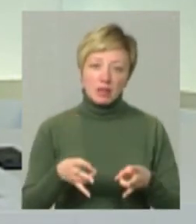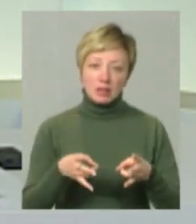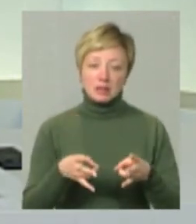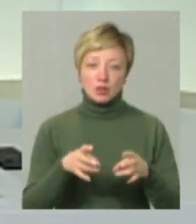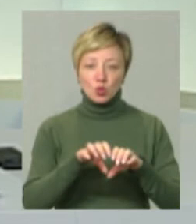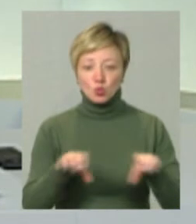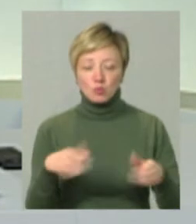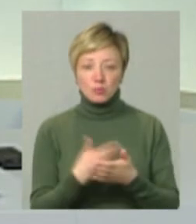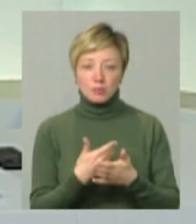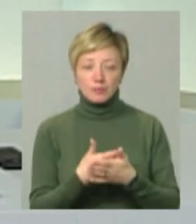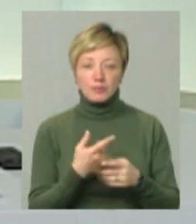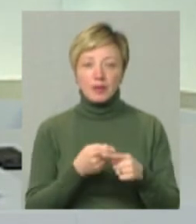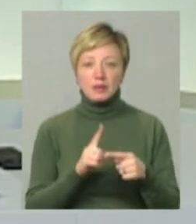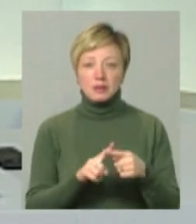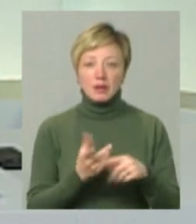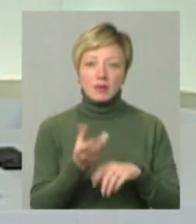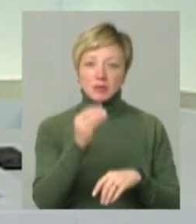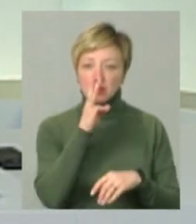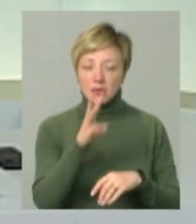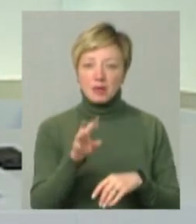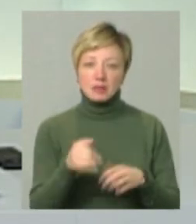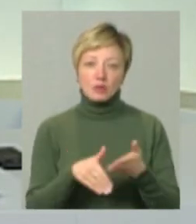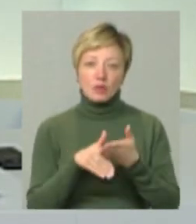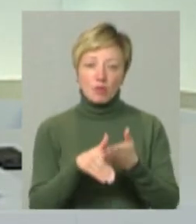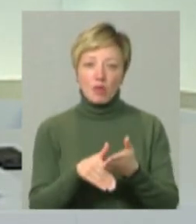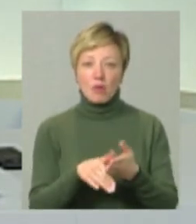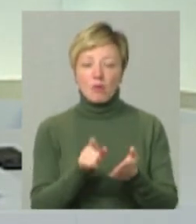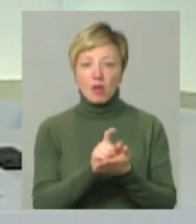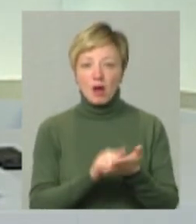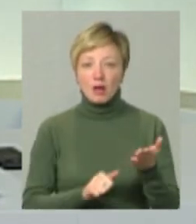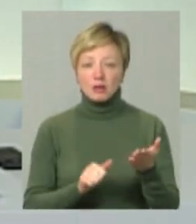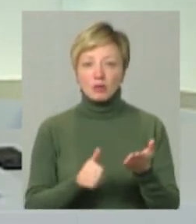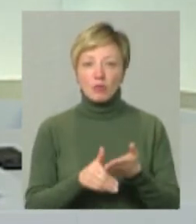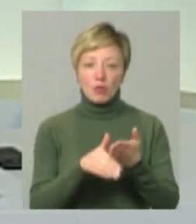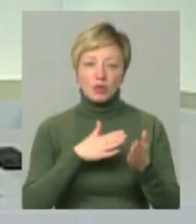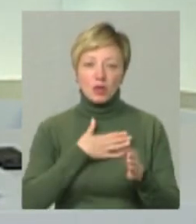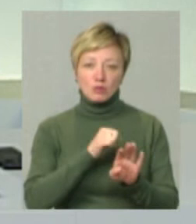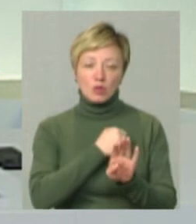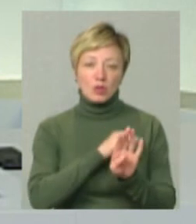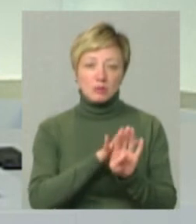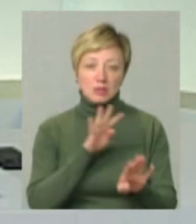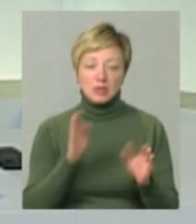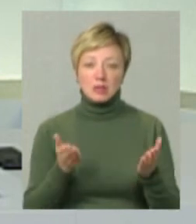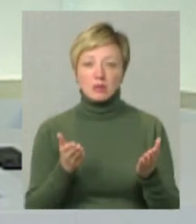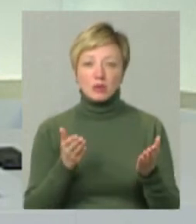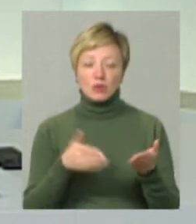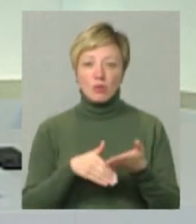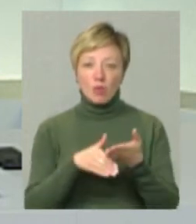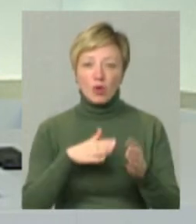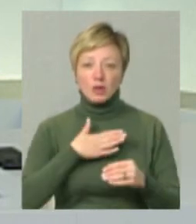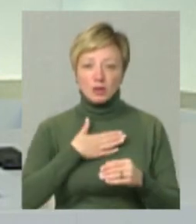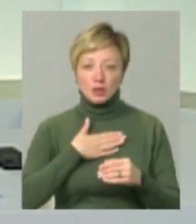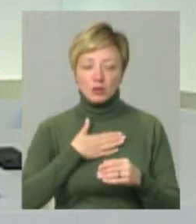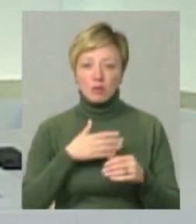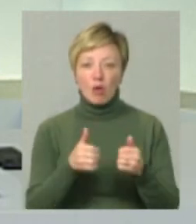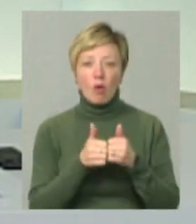аварійних об'єктів. Це і виплата зарплати, це і допомога, це і податки, і допомога нашим Збройним силам, і допомога